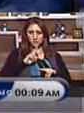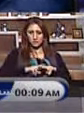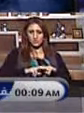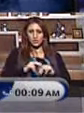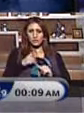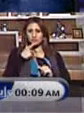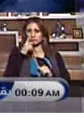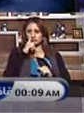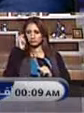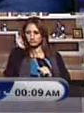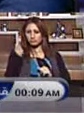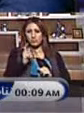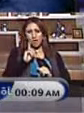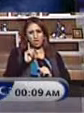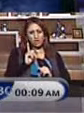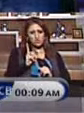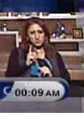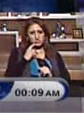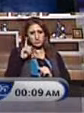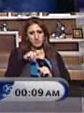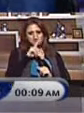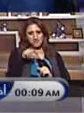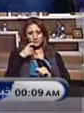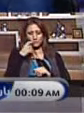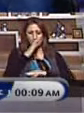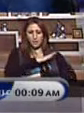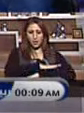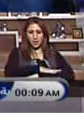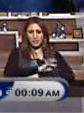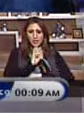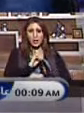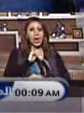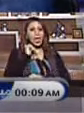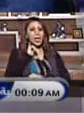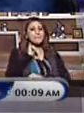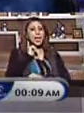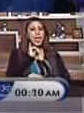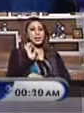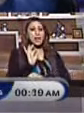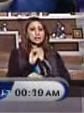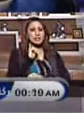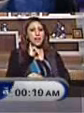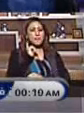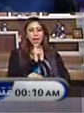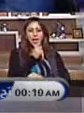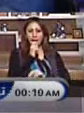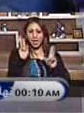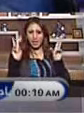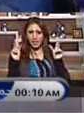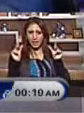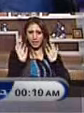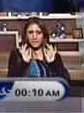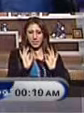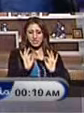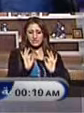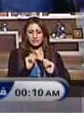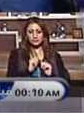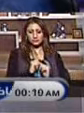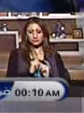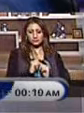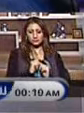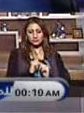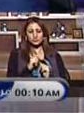وتوسيع دائره الخلاف هذا ليس من باب الامانه العلميه الامانه امانه الاعلام تقتضي ان سبحان الله دكتور عمرو